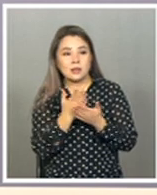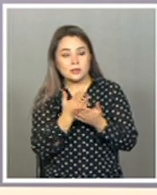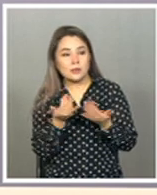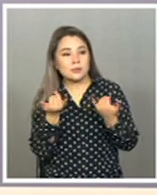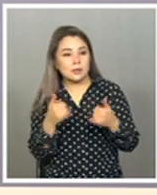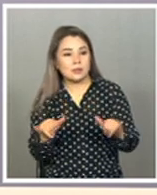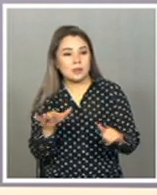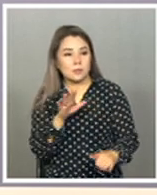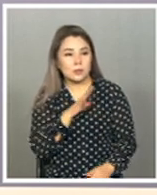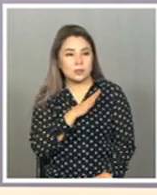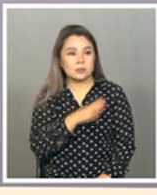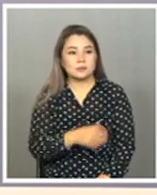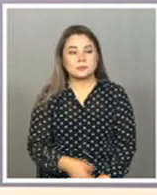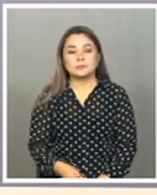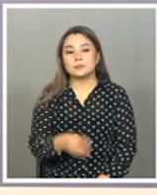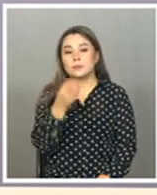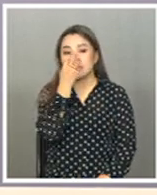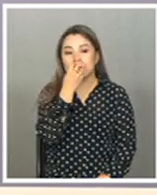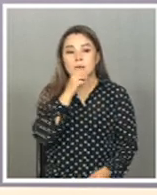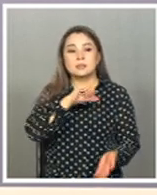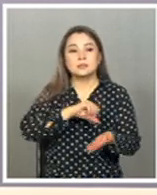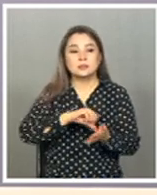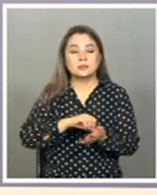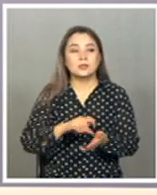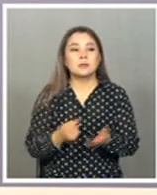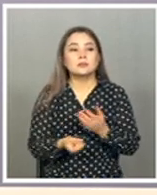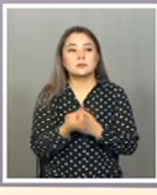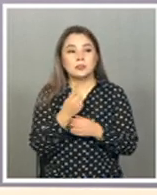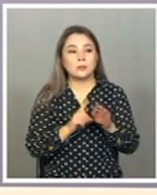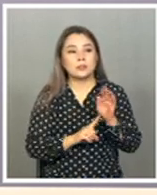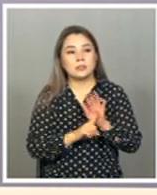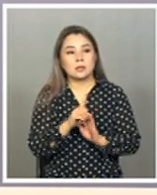Соңғы сұрақ, цирк өнері неден бастау алады?